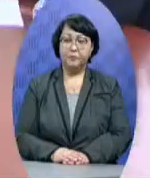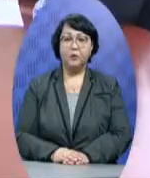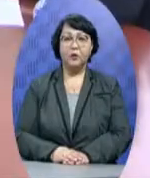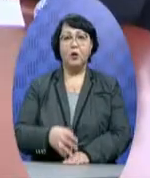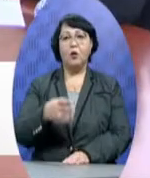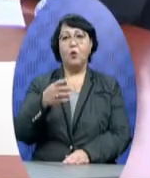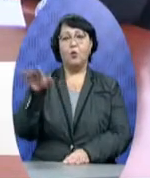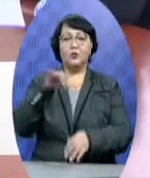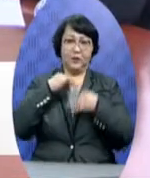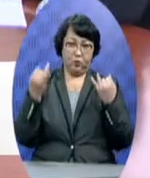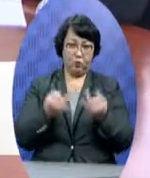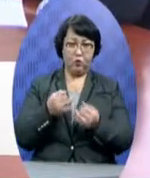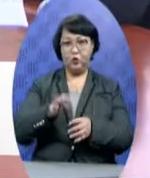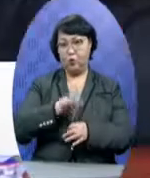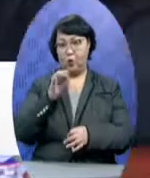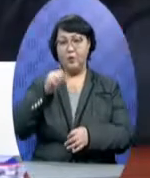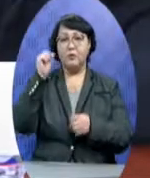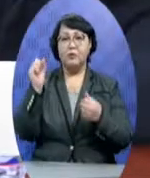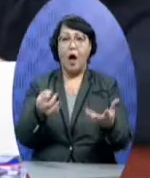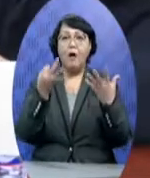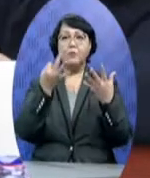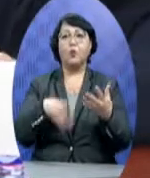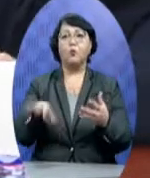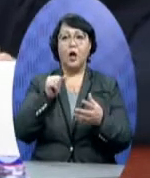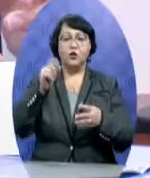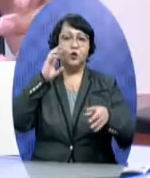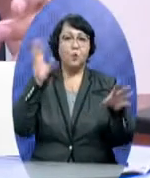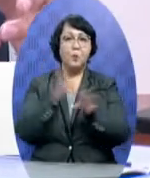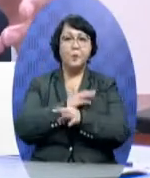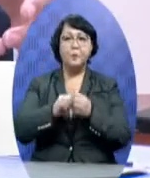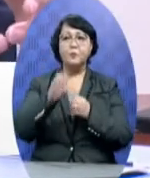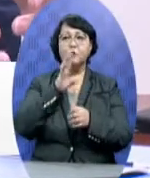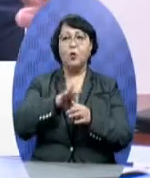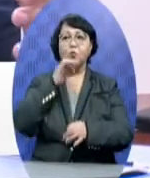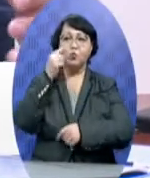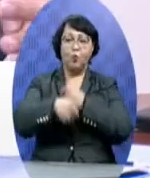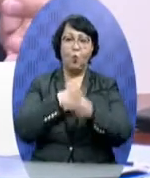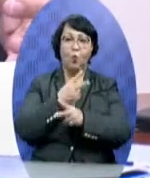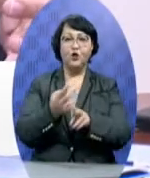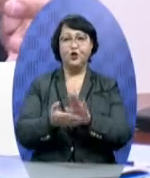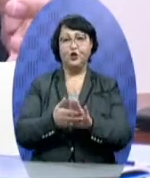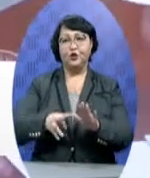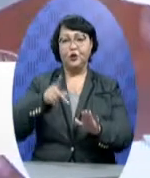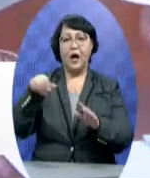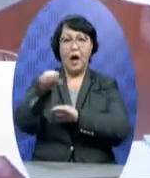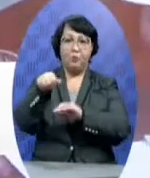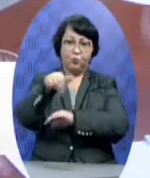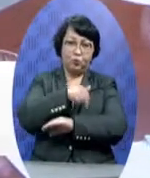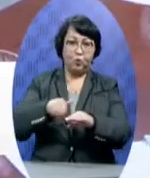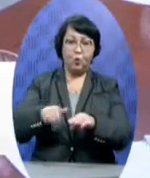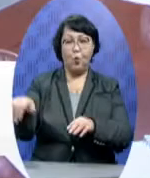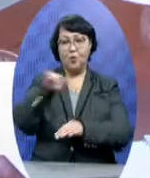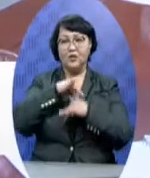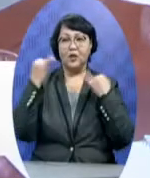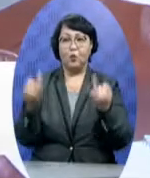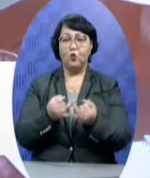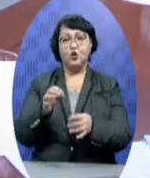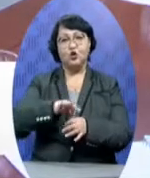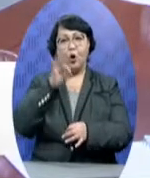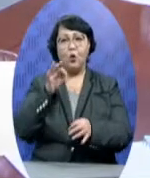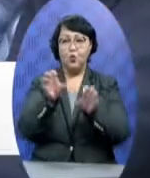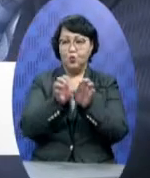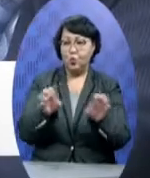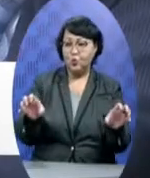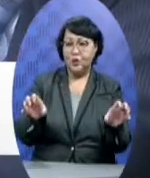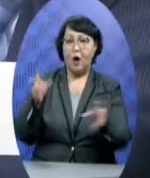Эрхчил улсын хурлын сонгуулийг 8 дахь удаага зохион явуулна. Сонгуулийн тухай хуульд өөрчлөлт орж аймаг дүүргийн болон улсын хурлын сонгуулийг тусдаа хуулиар зохион